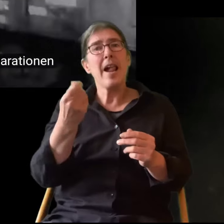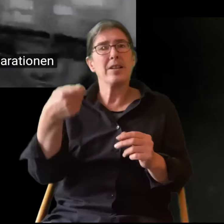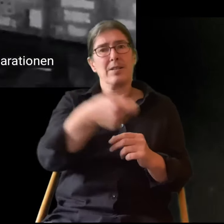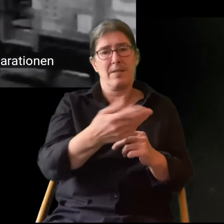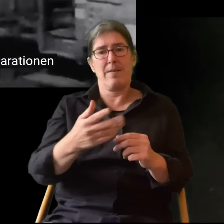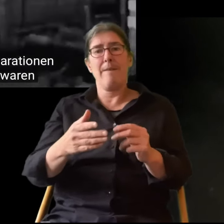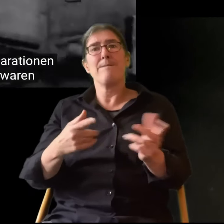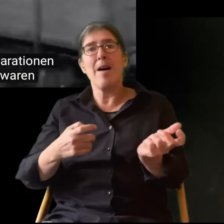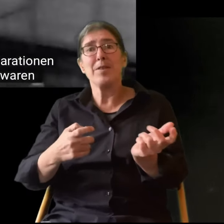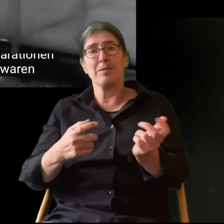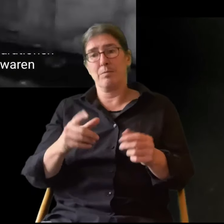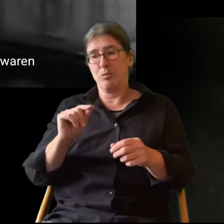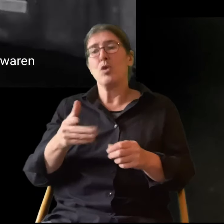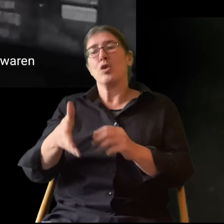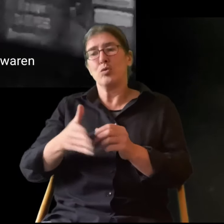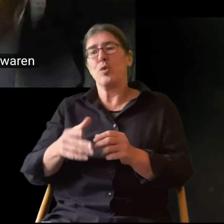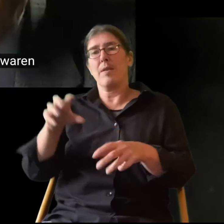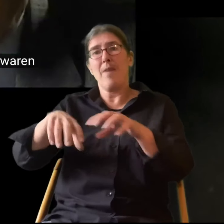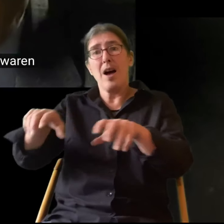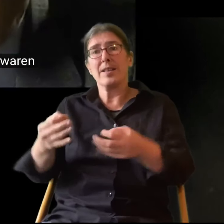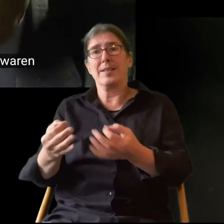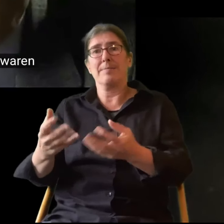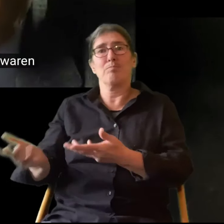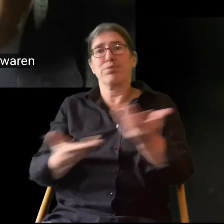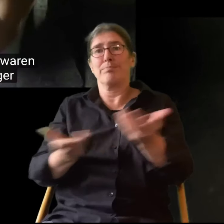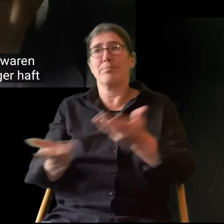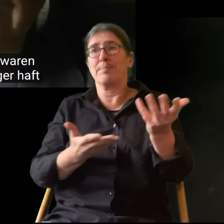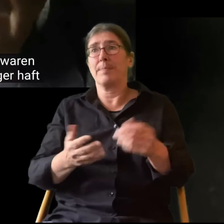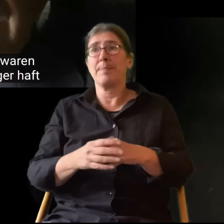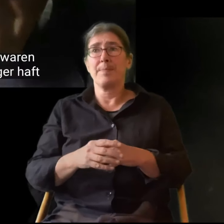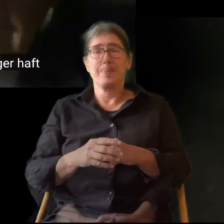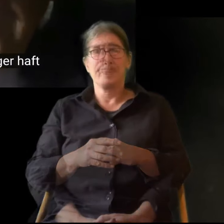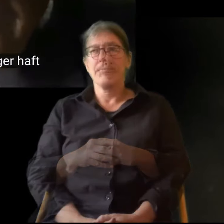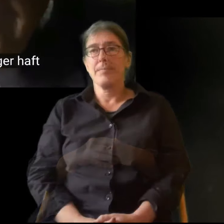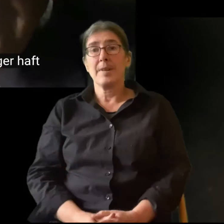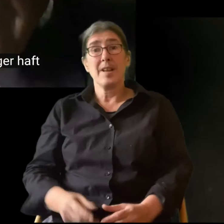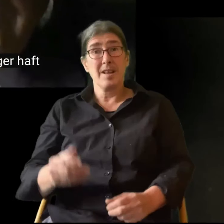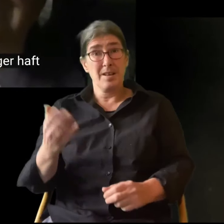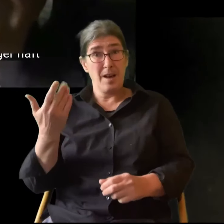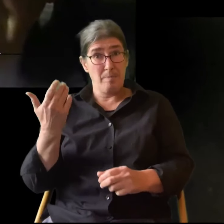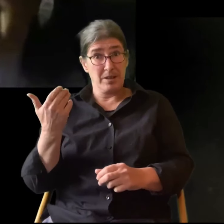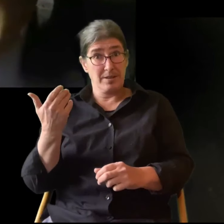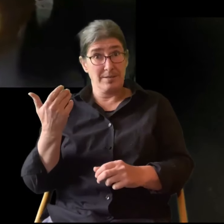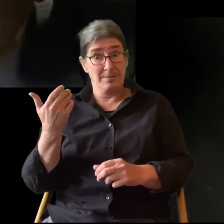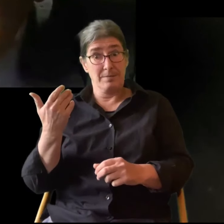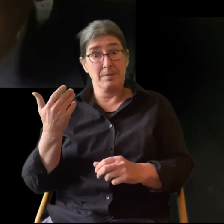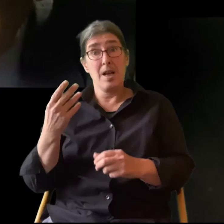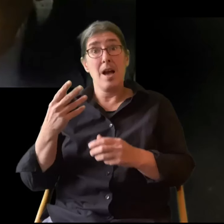und Güterzüge voller Waren. Die Bedingungen waren viel weniger hart finanziell gesehen, als die, die